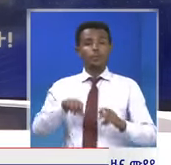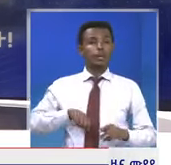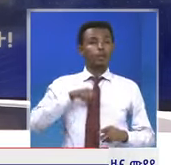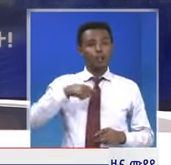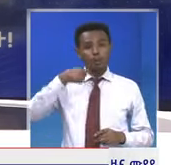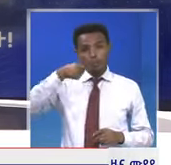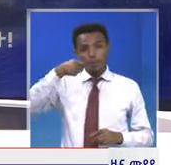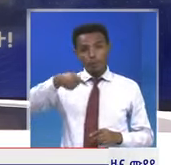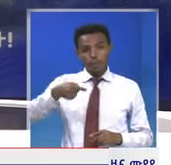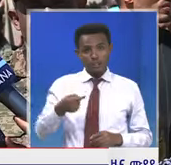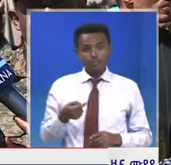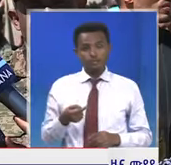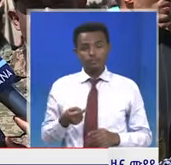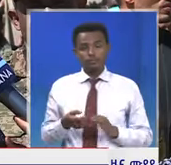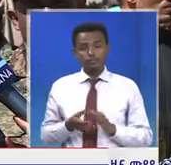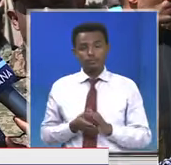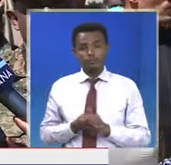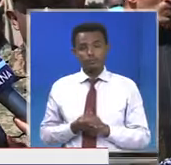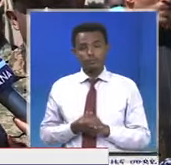ብለዋል።